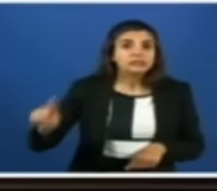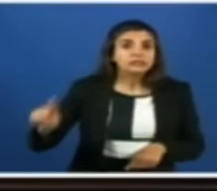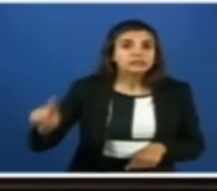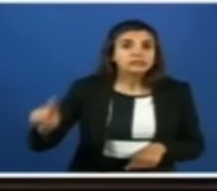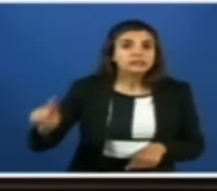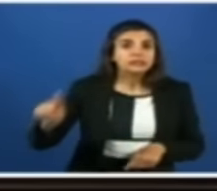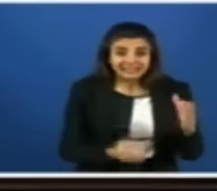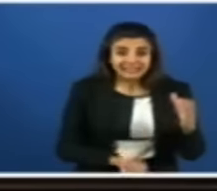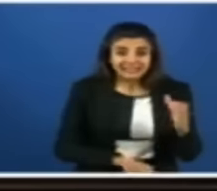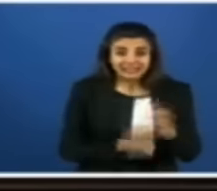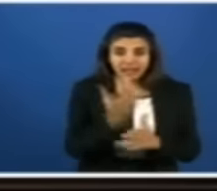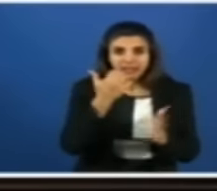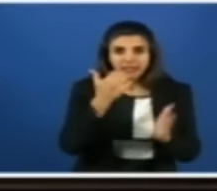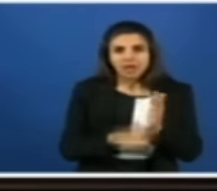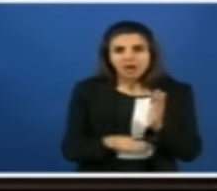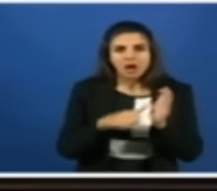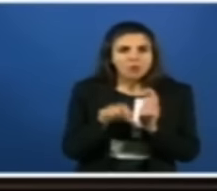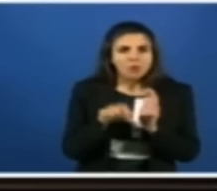gerçekleştiren